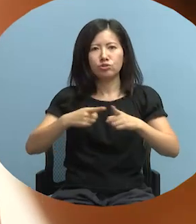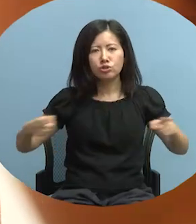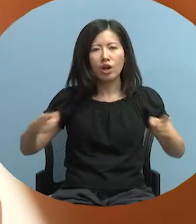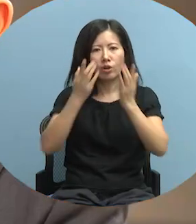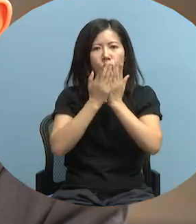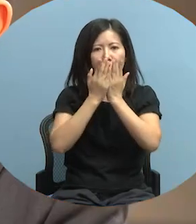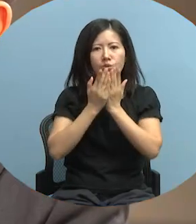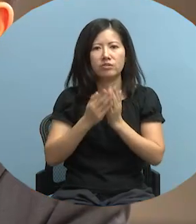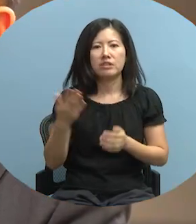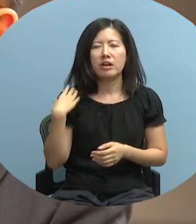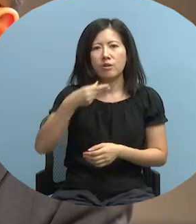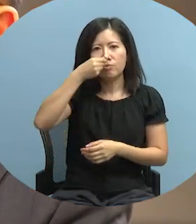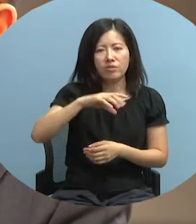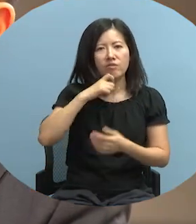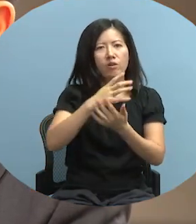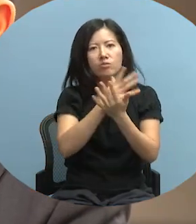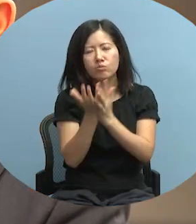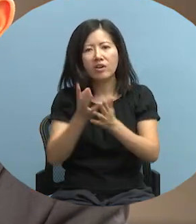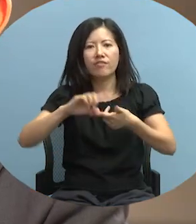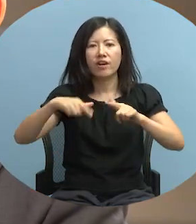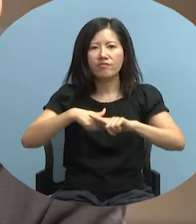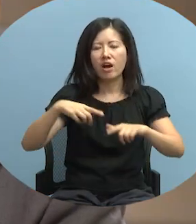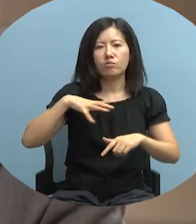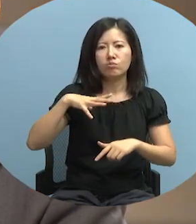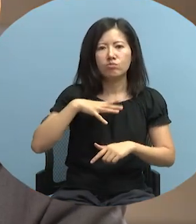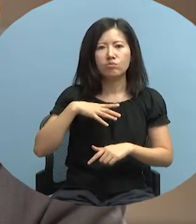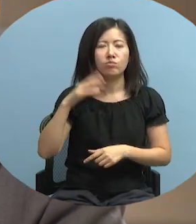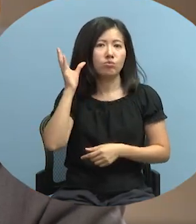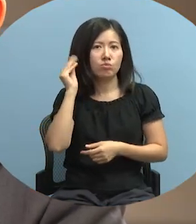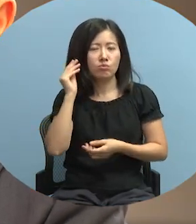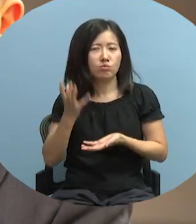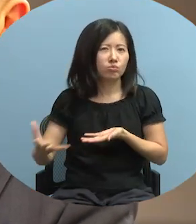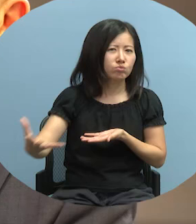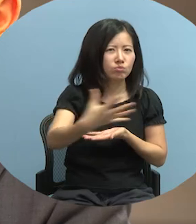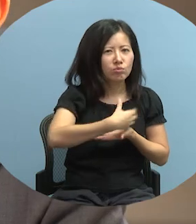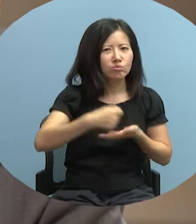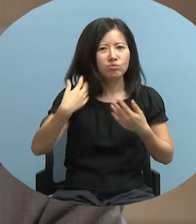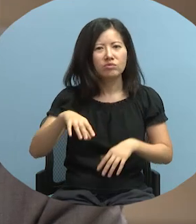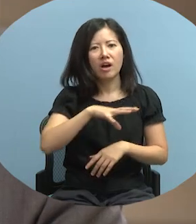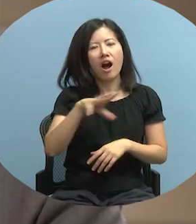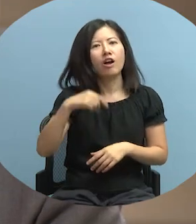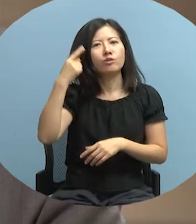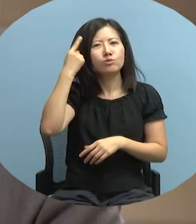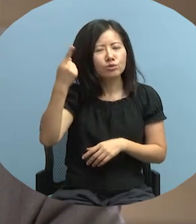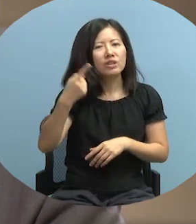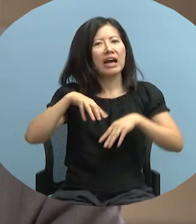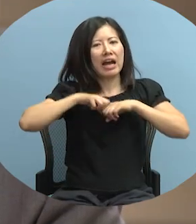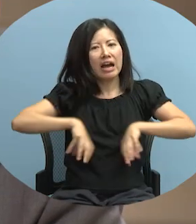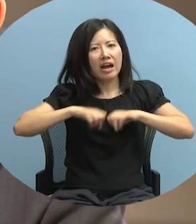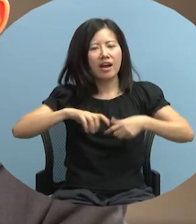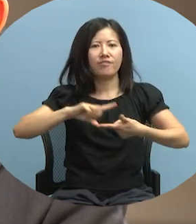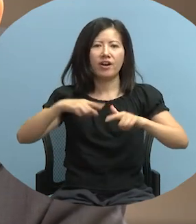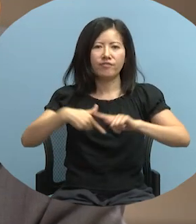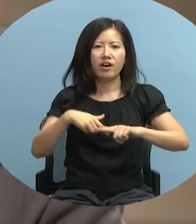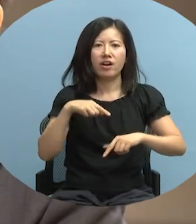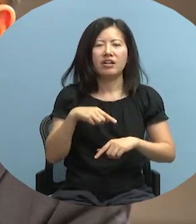课程。 我哋都试过不同嘅模式嘅，咁啊，当然翻嚟咧就大家觉得咧系比较轻松